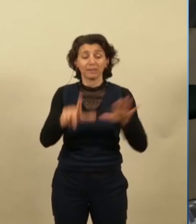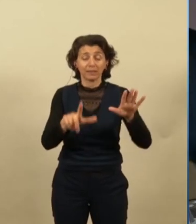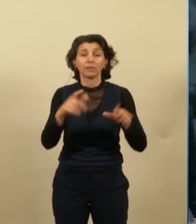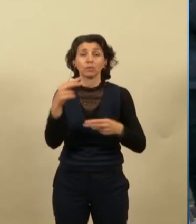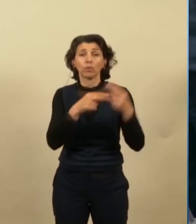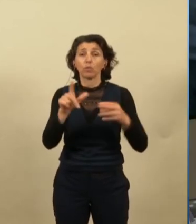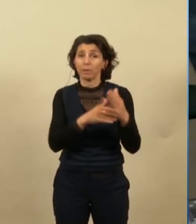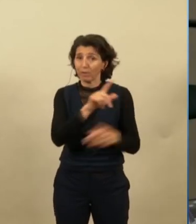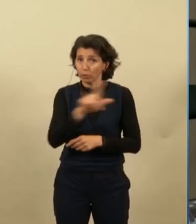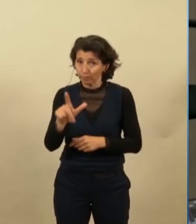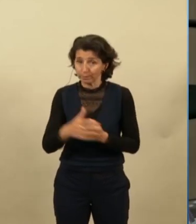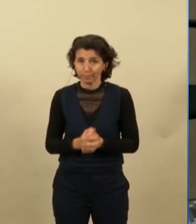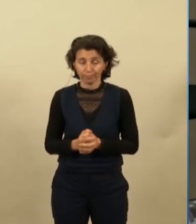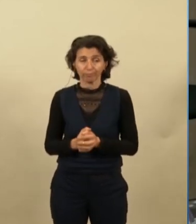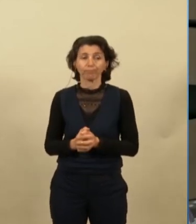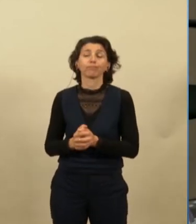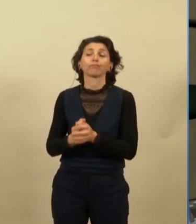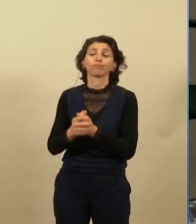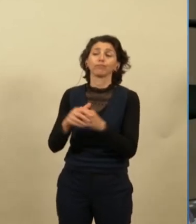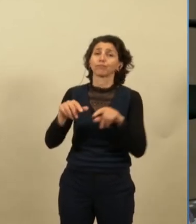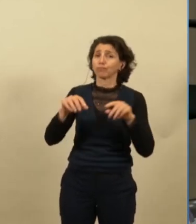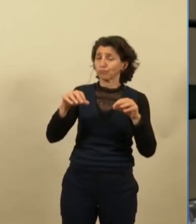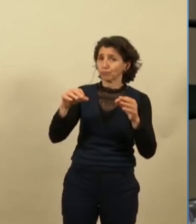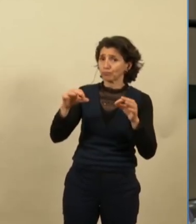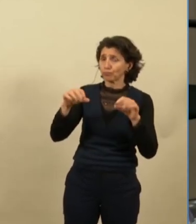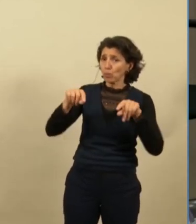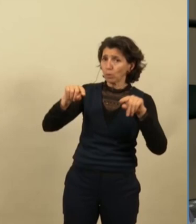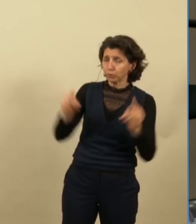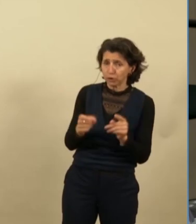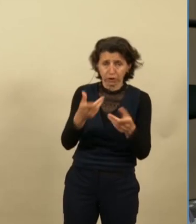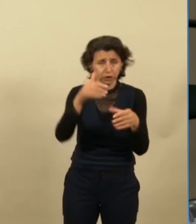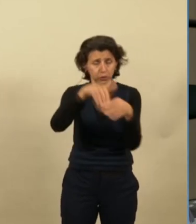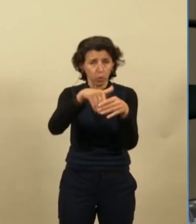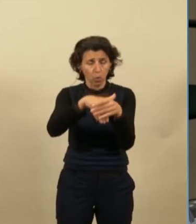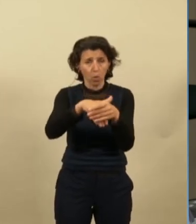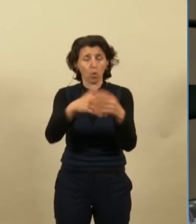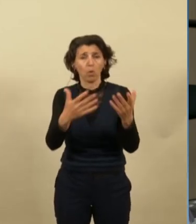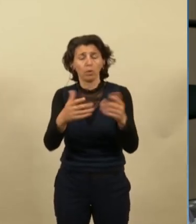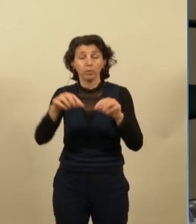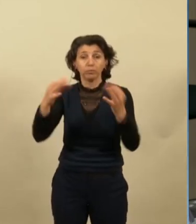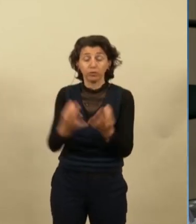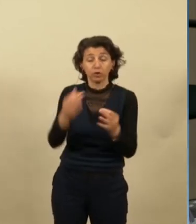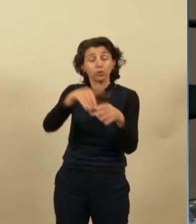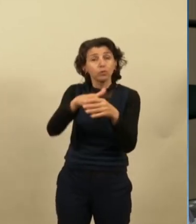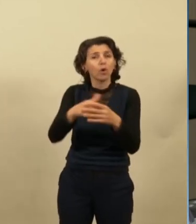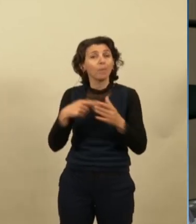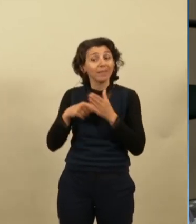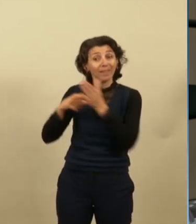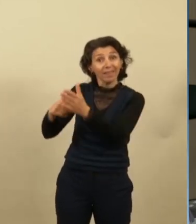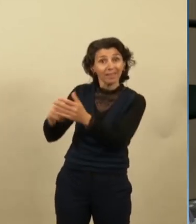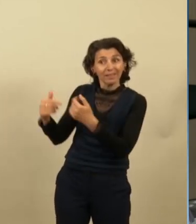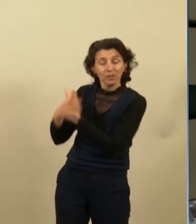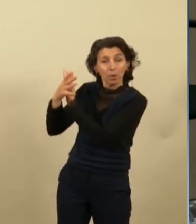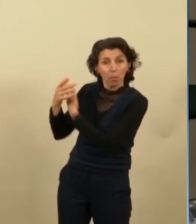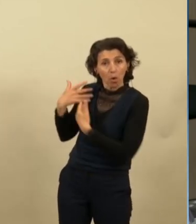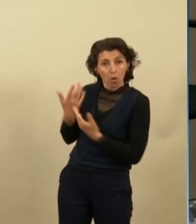ce budget ne mentionnait pas dans ses dépenses d'investissement sa dette à la métropole d'un montant de 7 millions 2